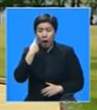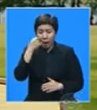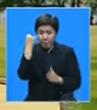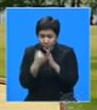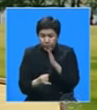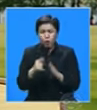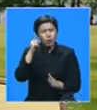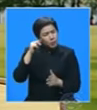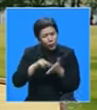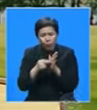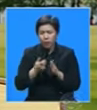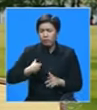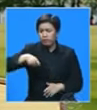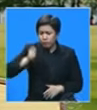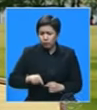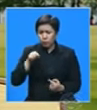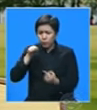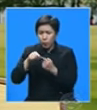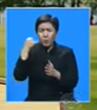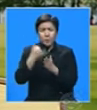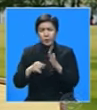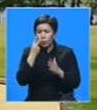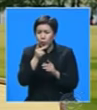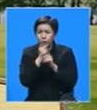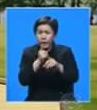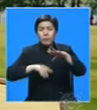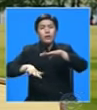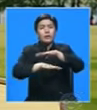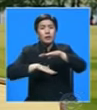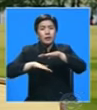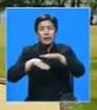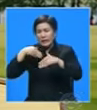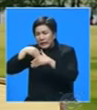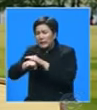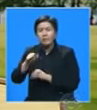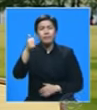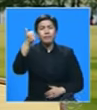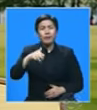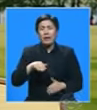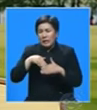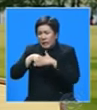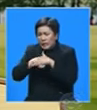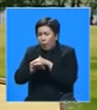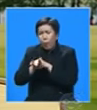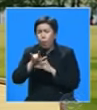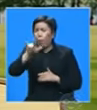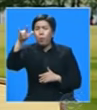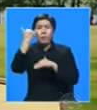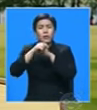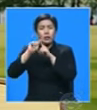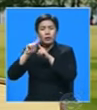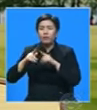ต้องผิดอยู่ดีอ่ะถ้าพยานมันครบหลักฐานมันครบก็ต้องผิดหนีไปไหนก็ไม่ได้ไม่มีความสุขนะต้องถูกดำเนินคดีแล้ว